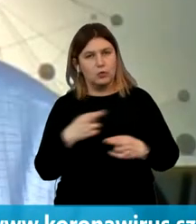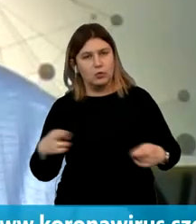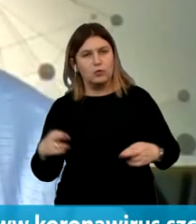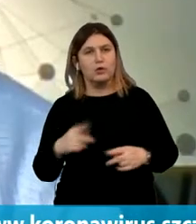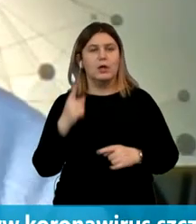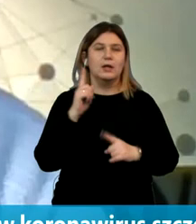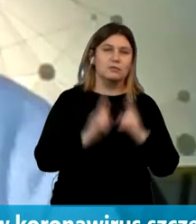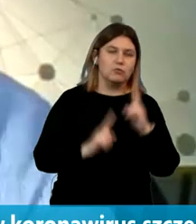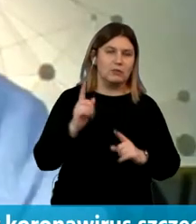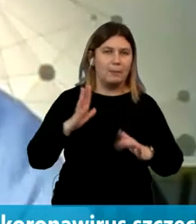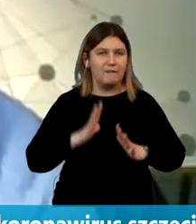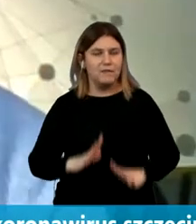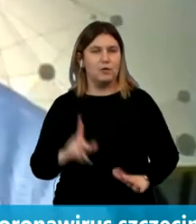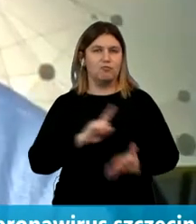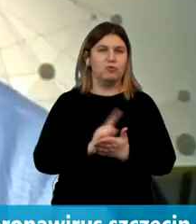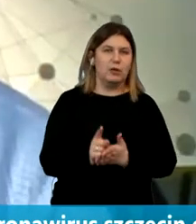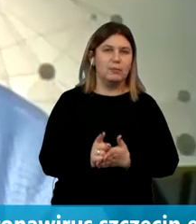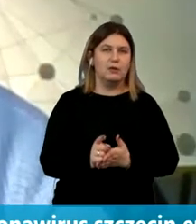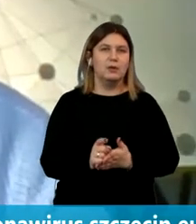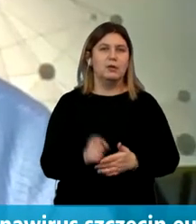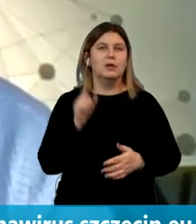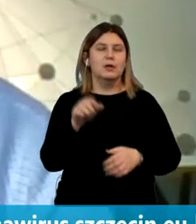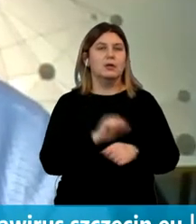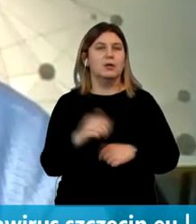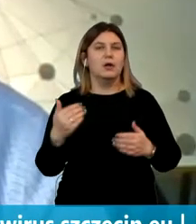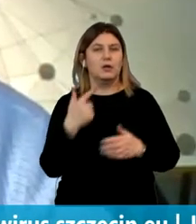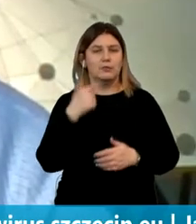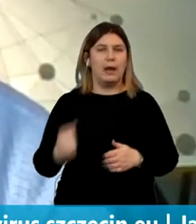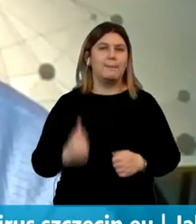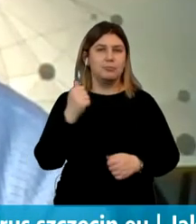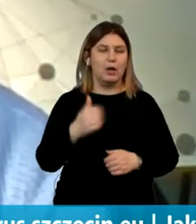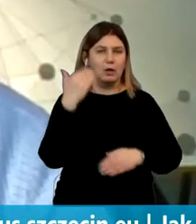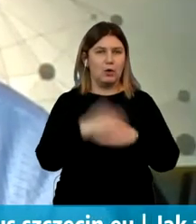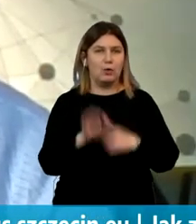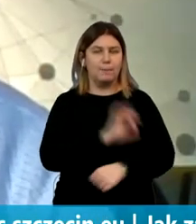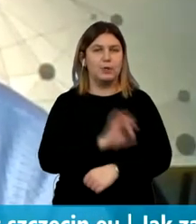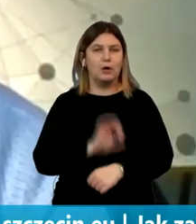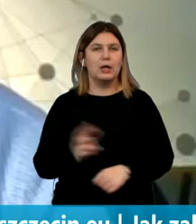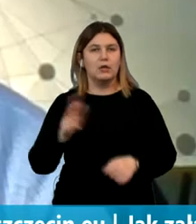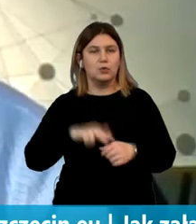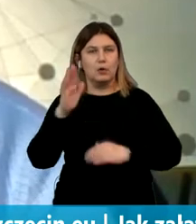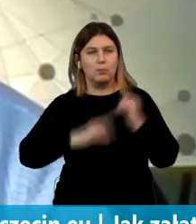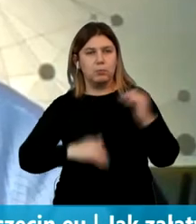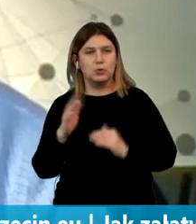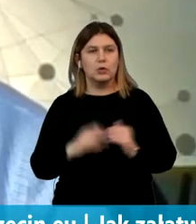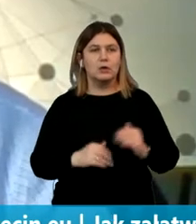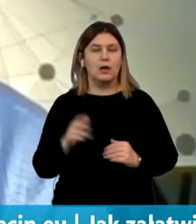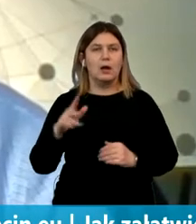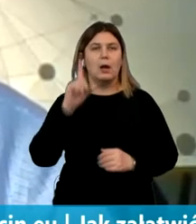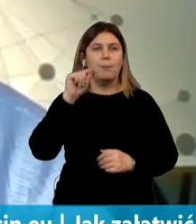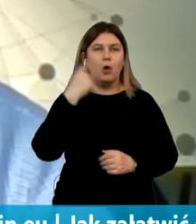trochę wolniej, czasem trochę szybciej. Natomiast my odpowiadamy za przystanki, też już kończymy projektowanie, niektóre są budowane, choćby w